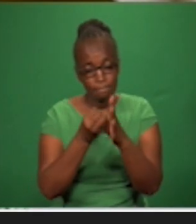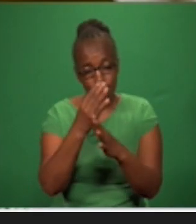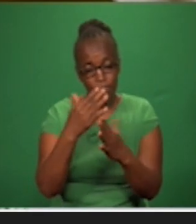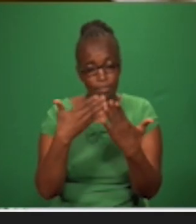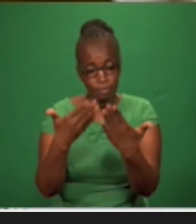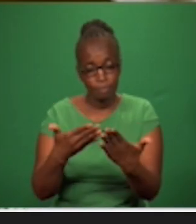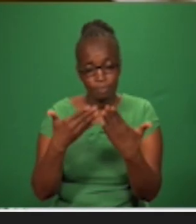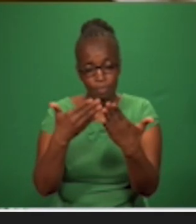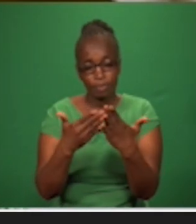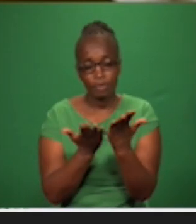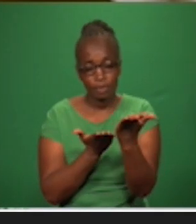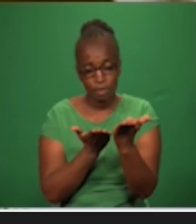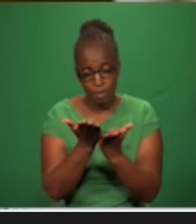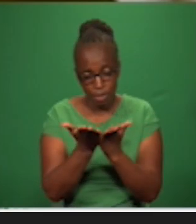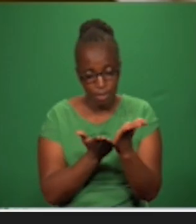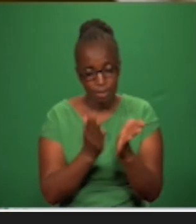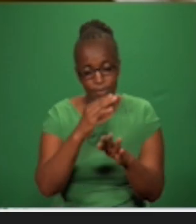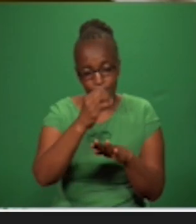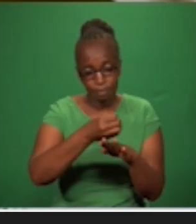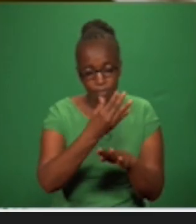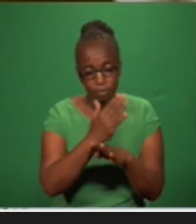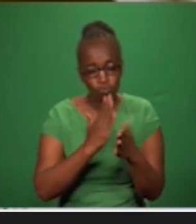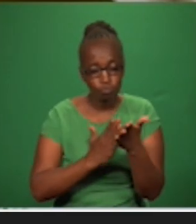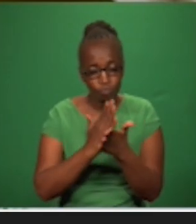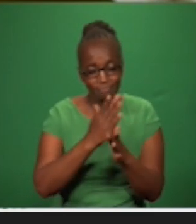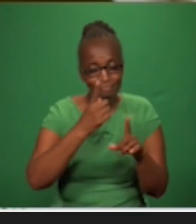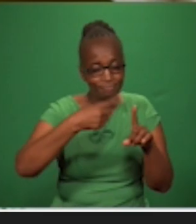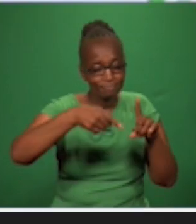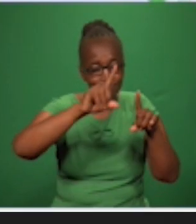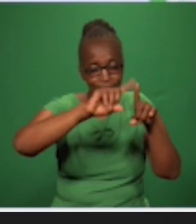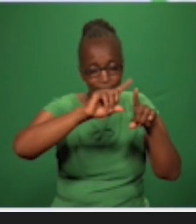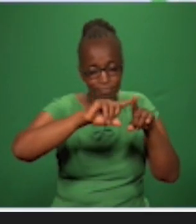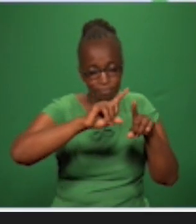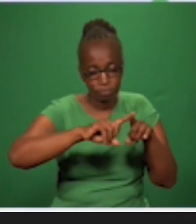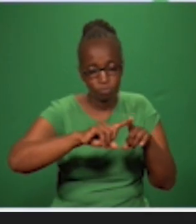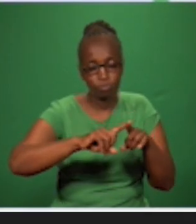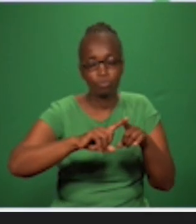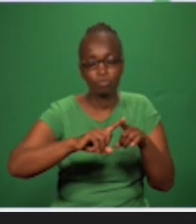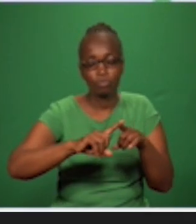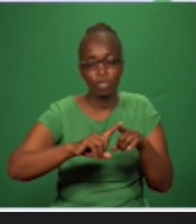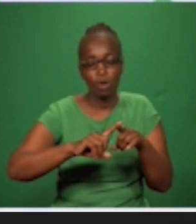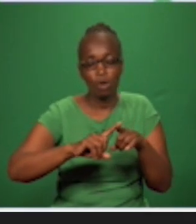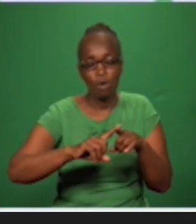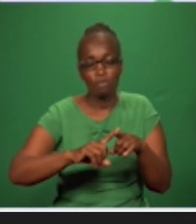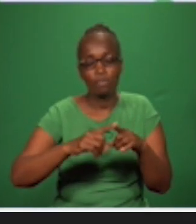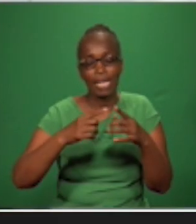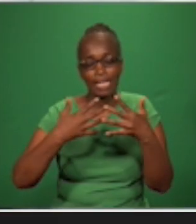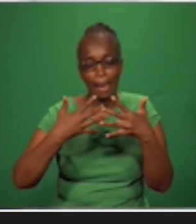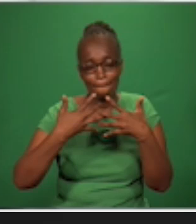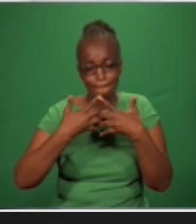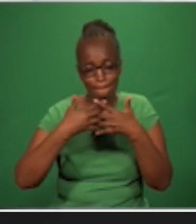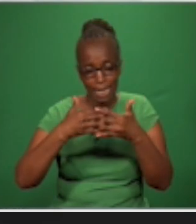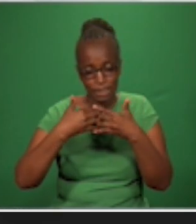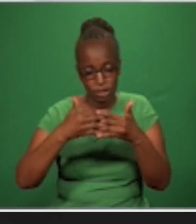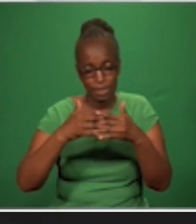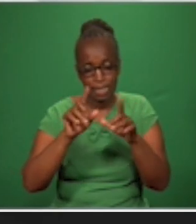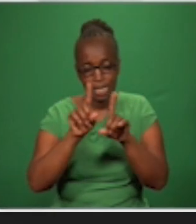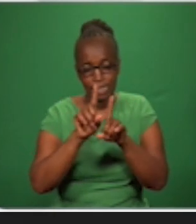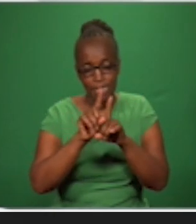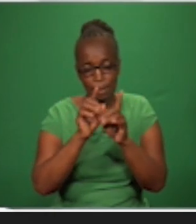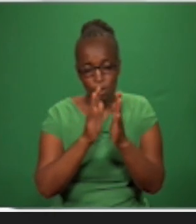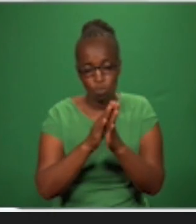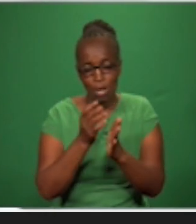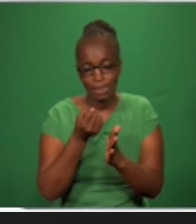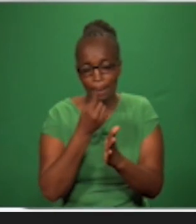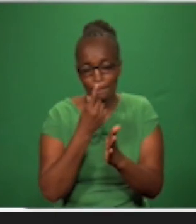kujitahidi kuboresha utoaji huduma za matibabu ya saratani kwa kuongeza upatikanaji wa mashine